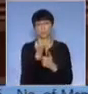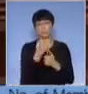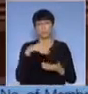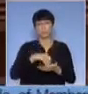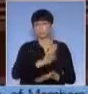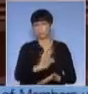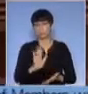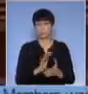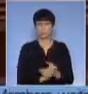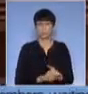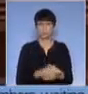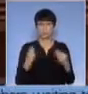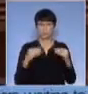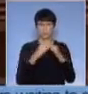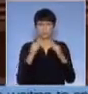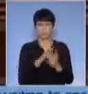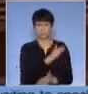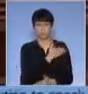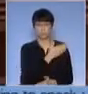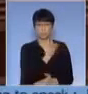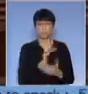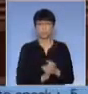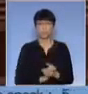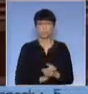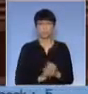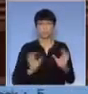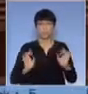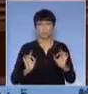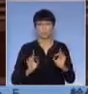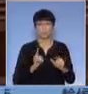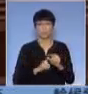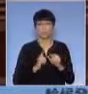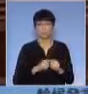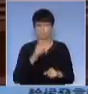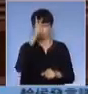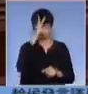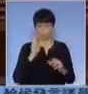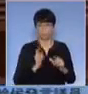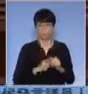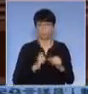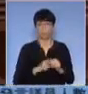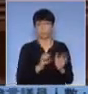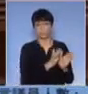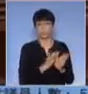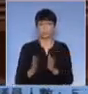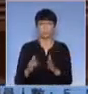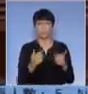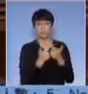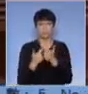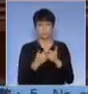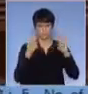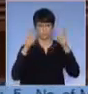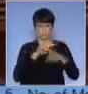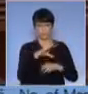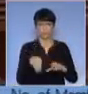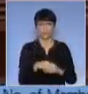育局人員亦都不時與全港公營和直資中學校長會面，就處理具爭議性的議題，包括